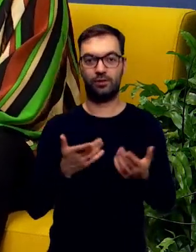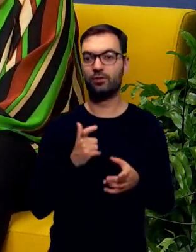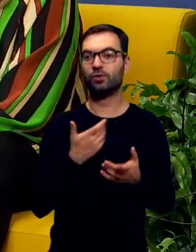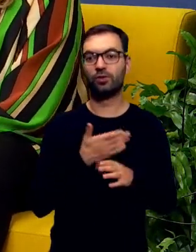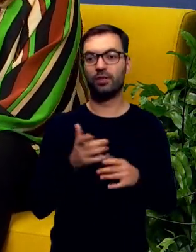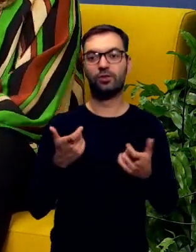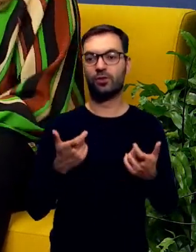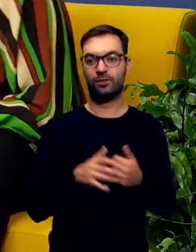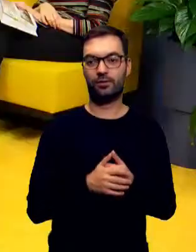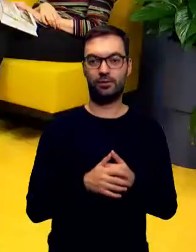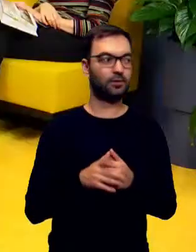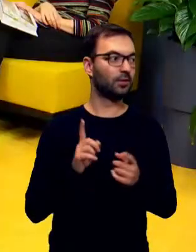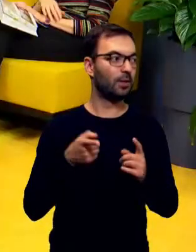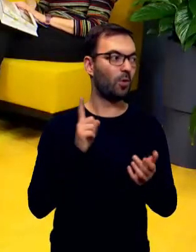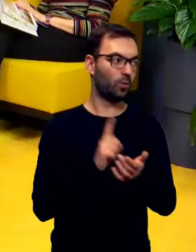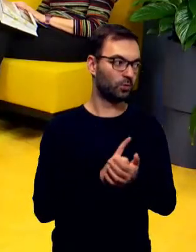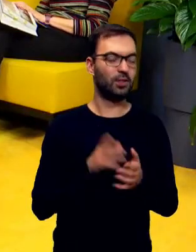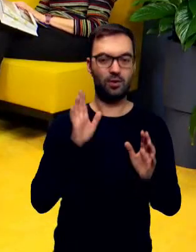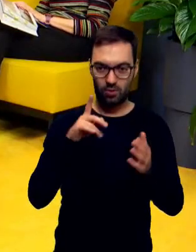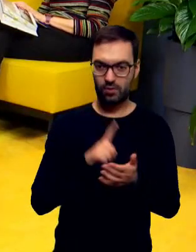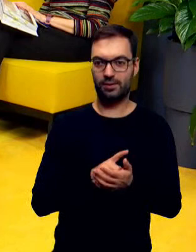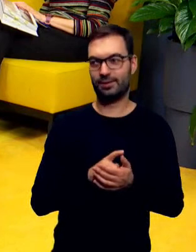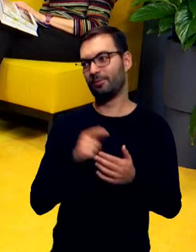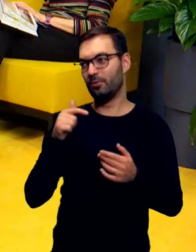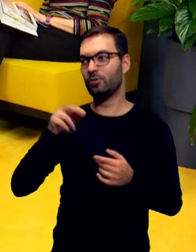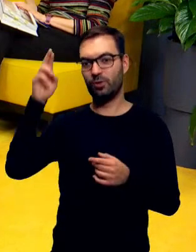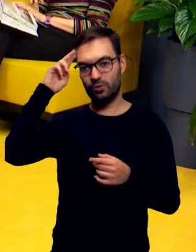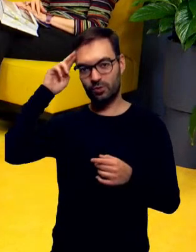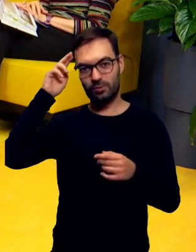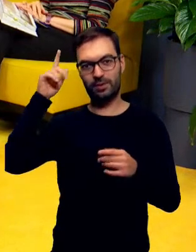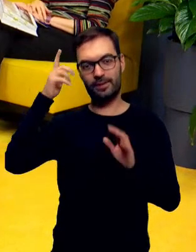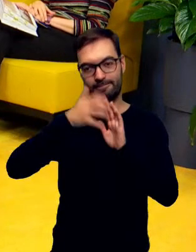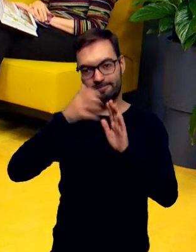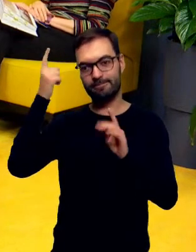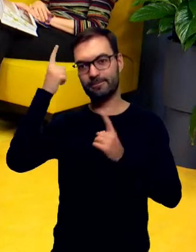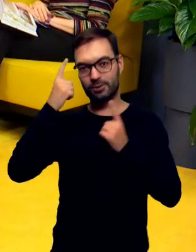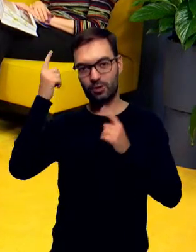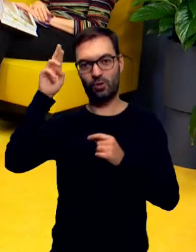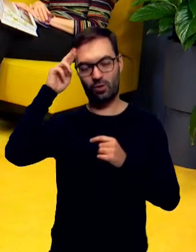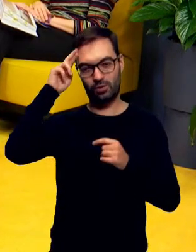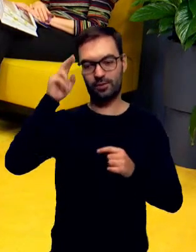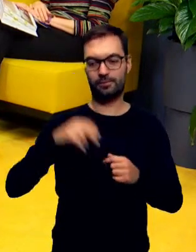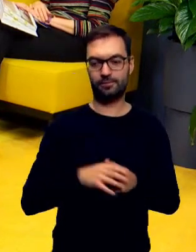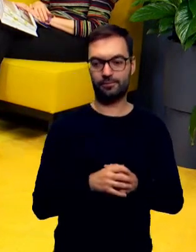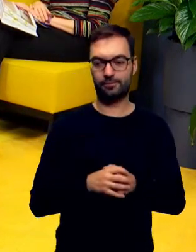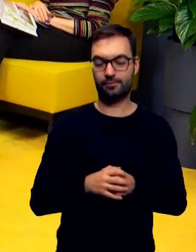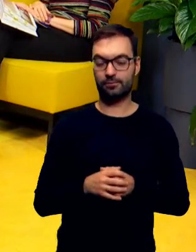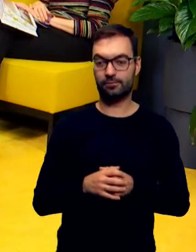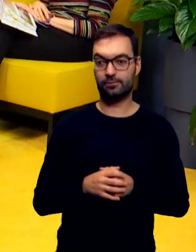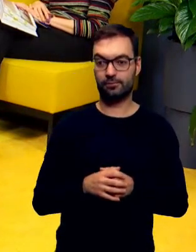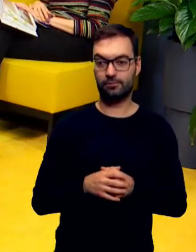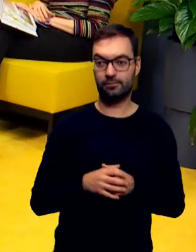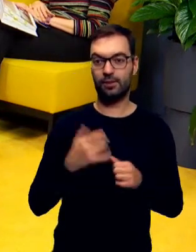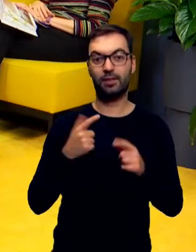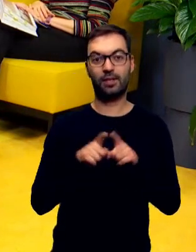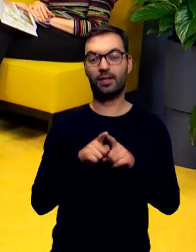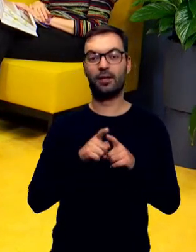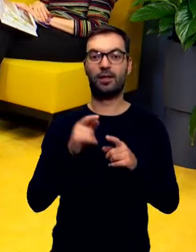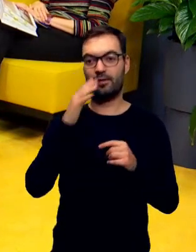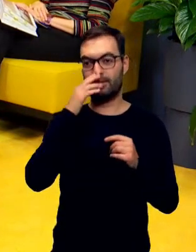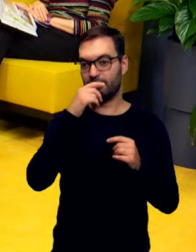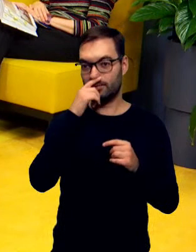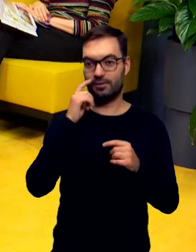Z tego wynika. Albo trzeba się uda, tak? Albo trzeba ją zrozumieć i wyciągnąć jakieś wnioski, tak, prawda? Jak chodzi o właśnie